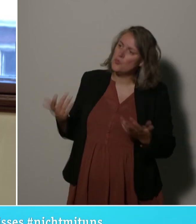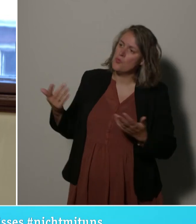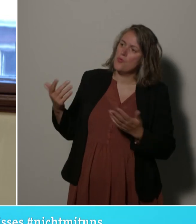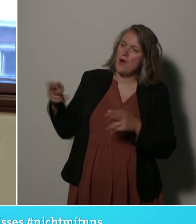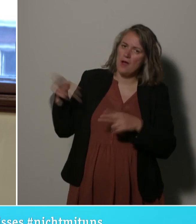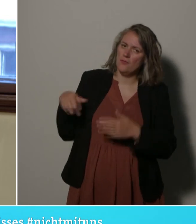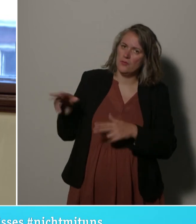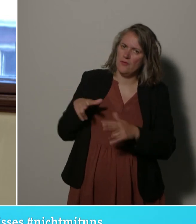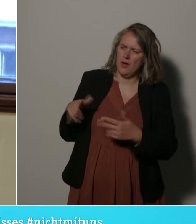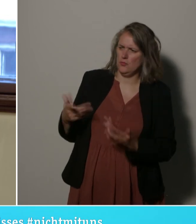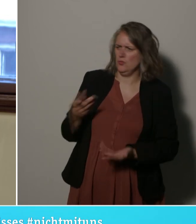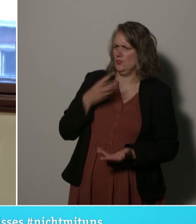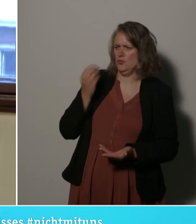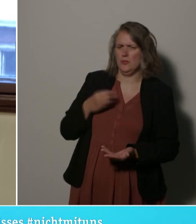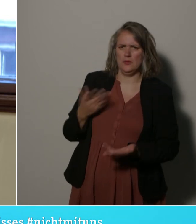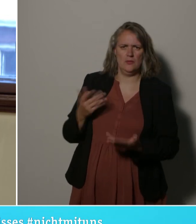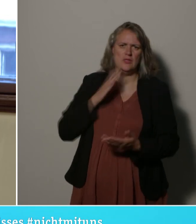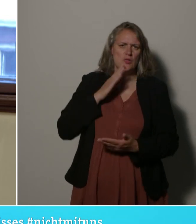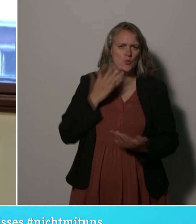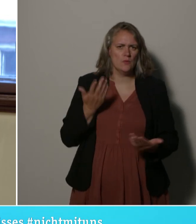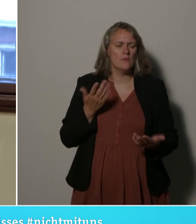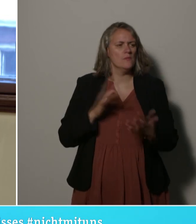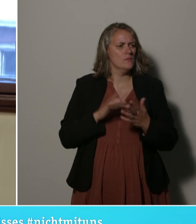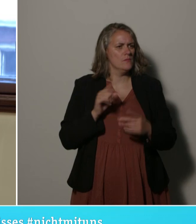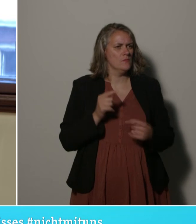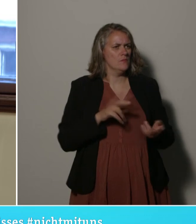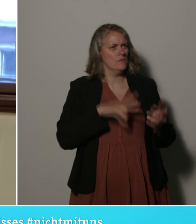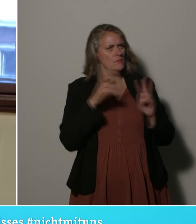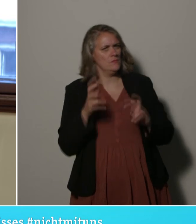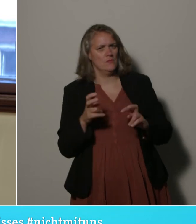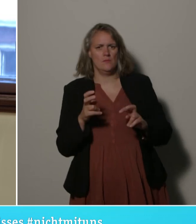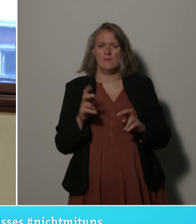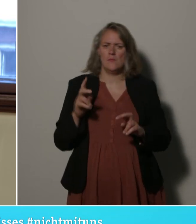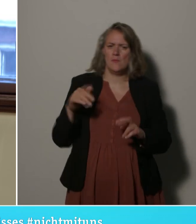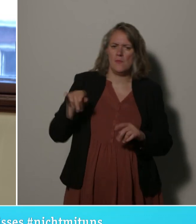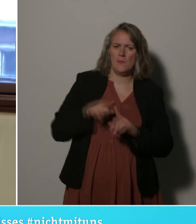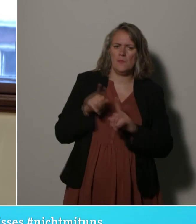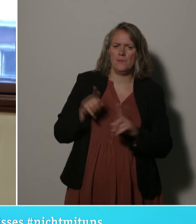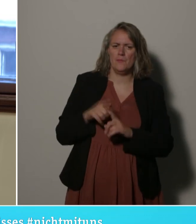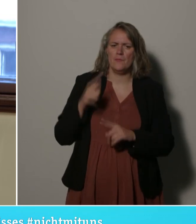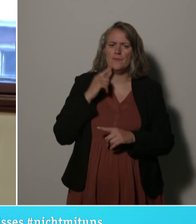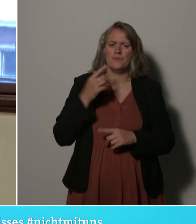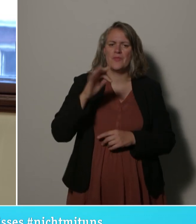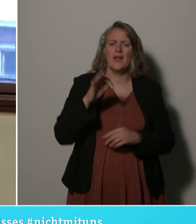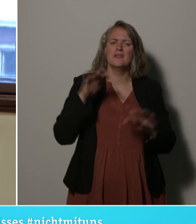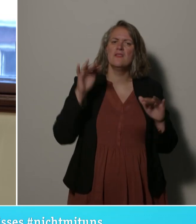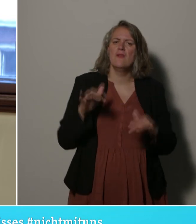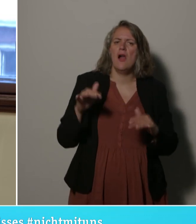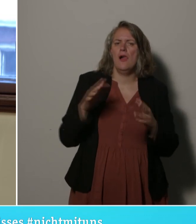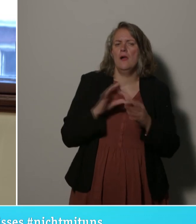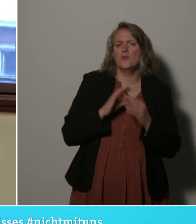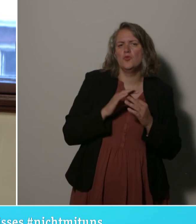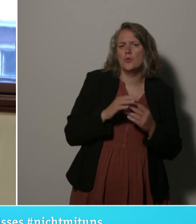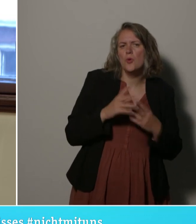werden. Anstelle einer Umsetzung steht ein Sich-Einsetzen für, wie es heißt, einzelfallbezogene